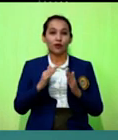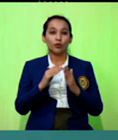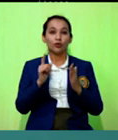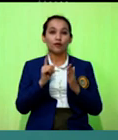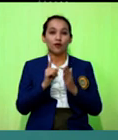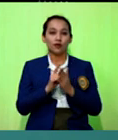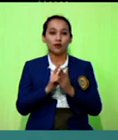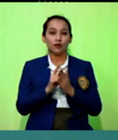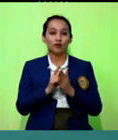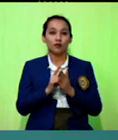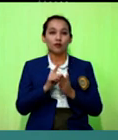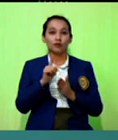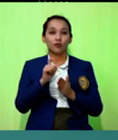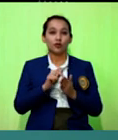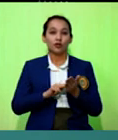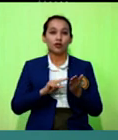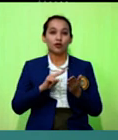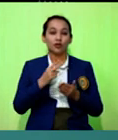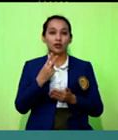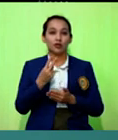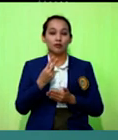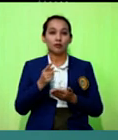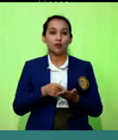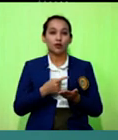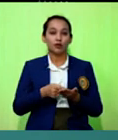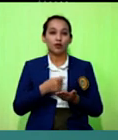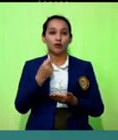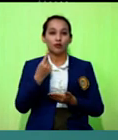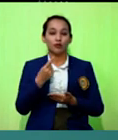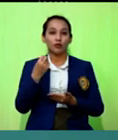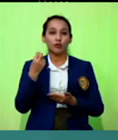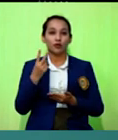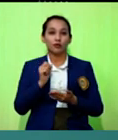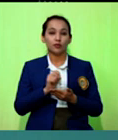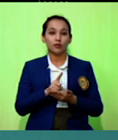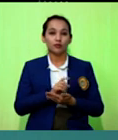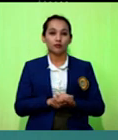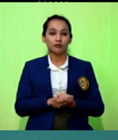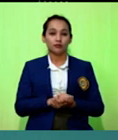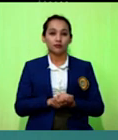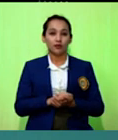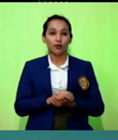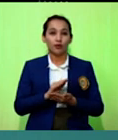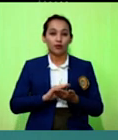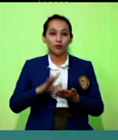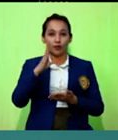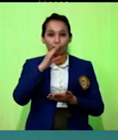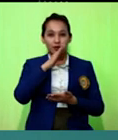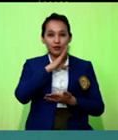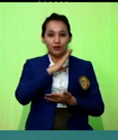vazifa 182 betdagi 11 va 12 misollar. Yozib olishga